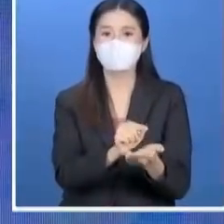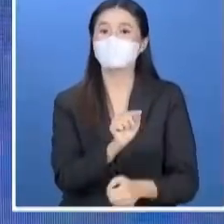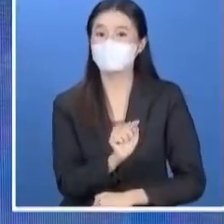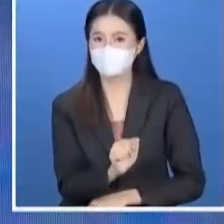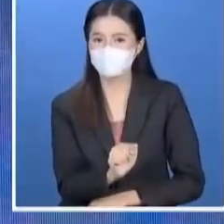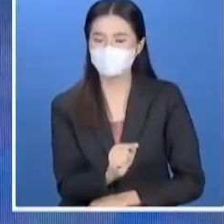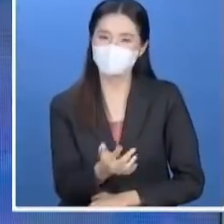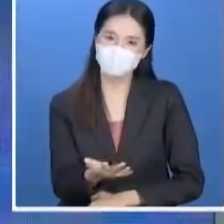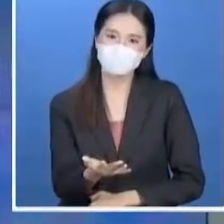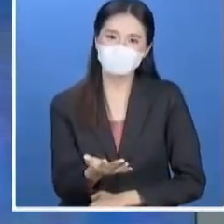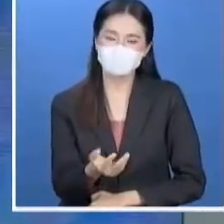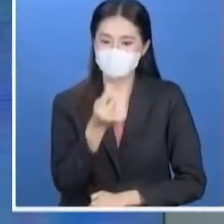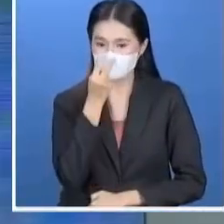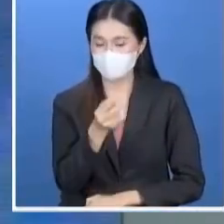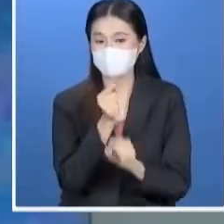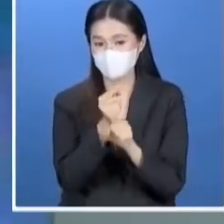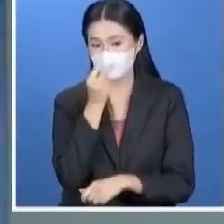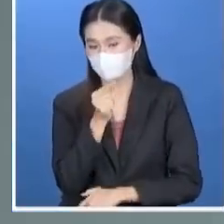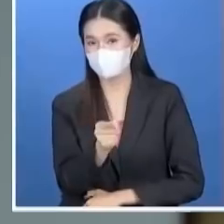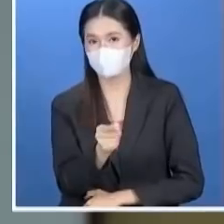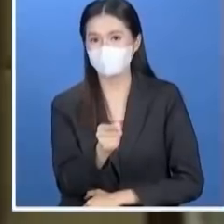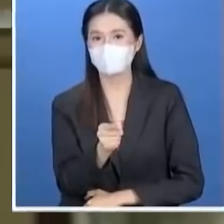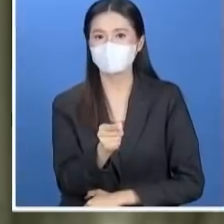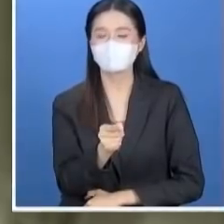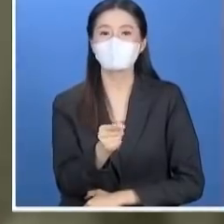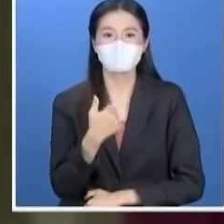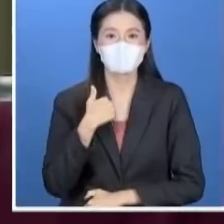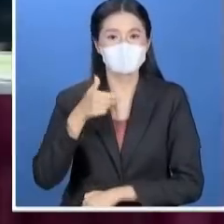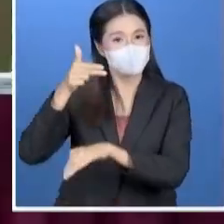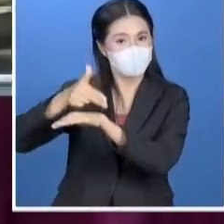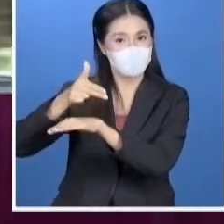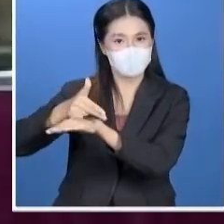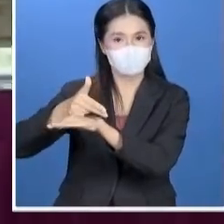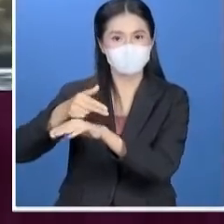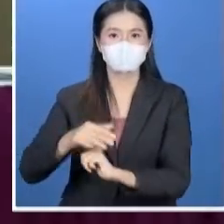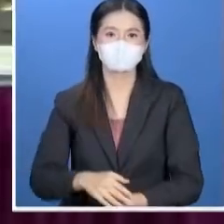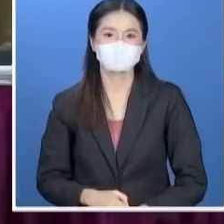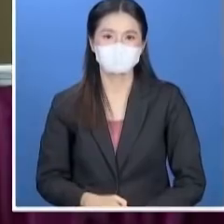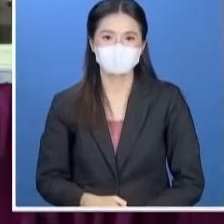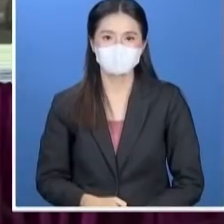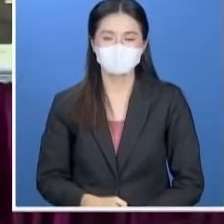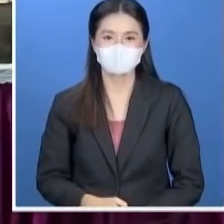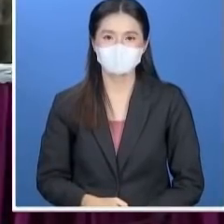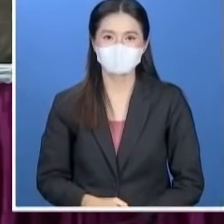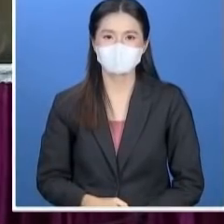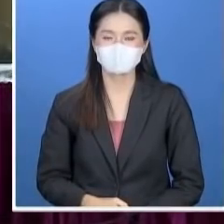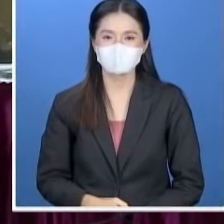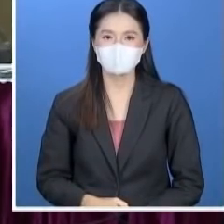น่ะก็จะเห็นตามนี้บวกกับภาพวงจรปิดนะครับ